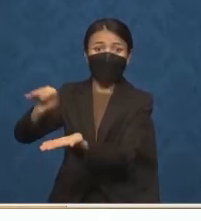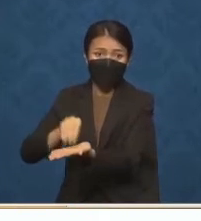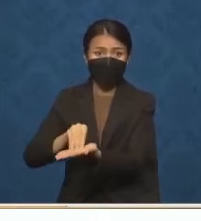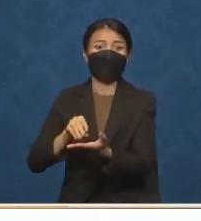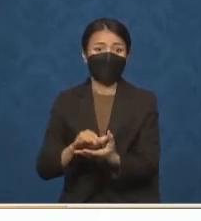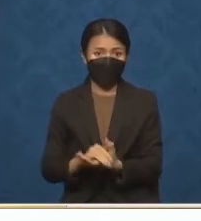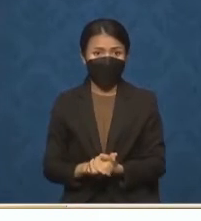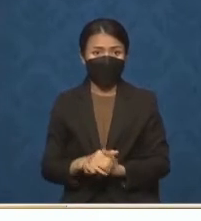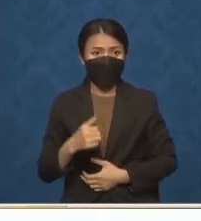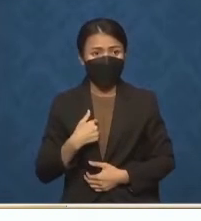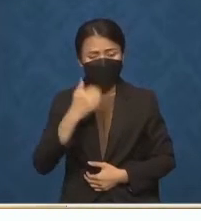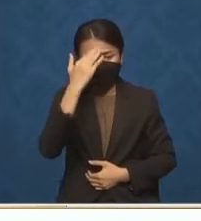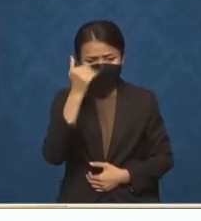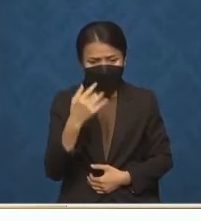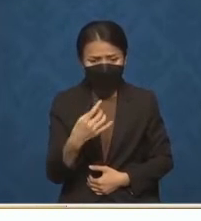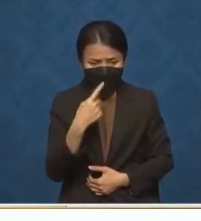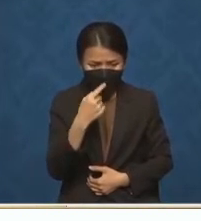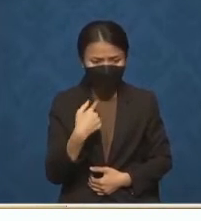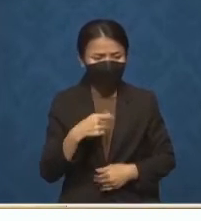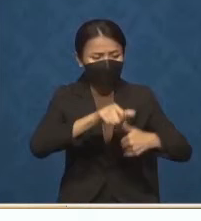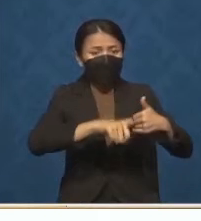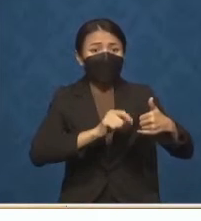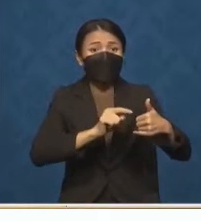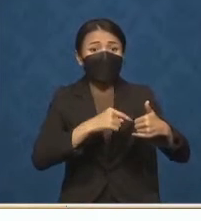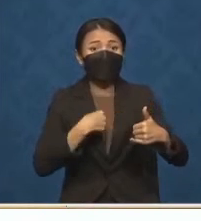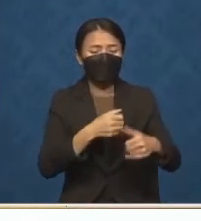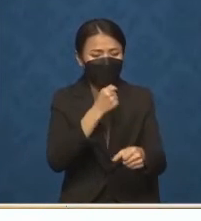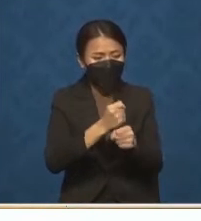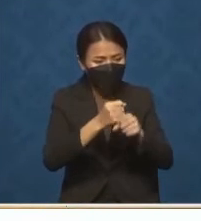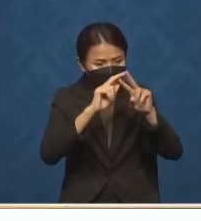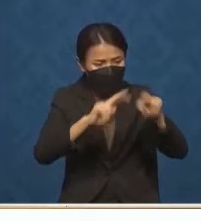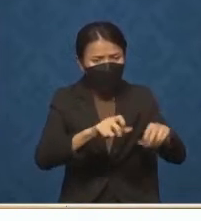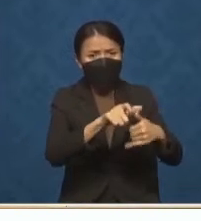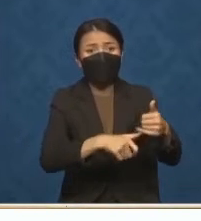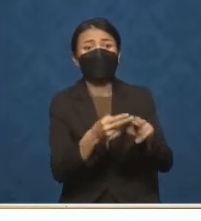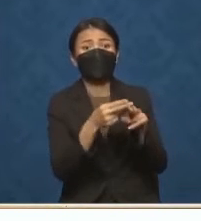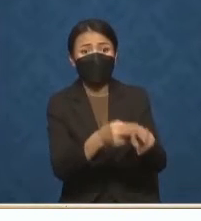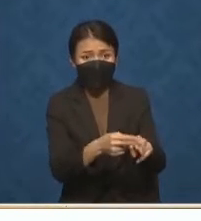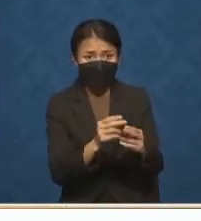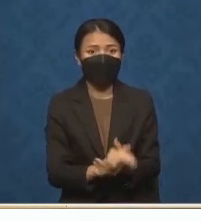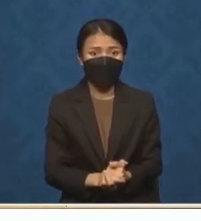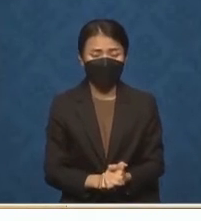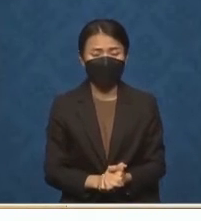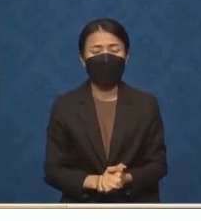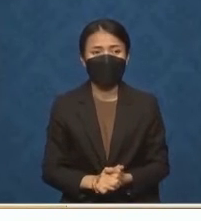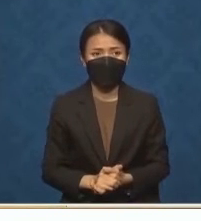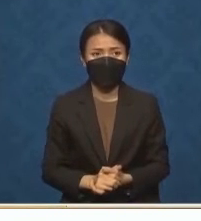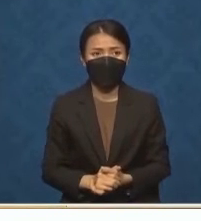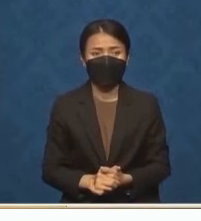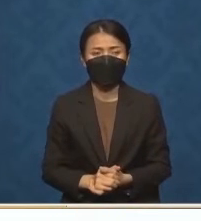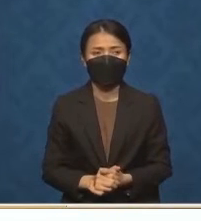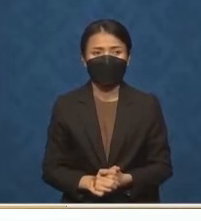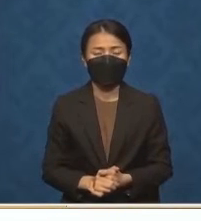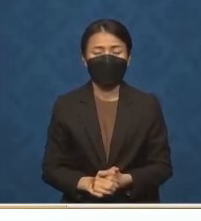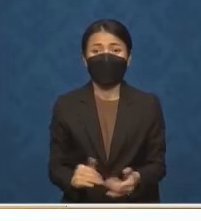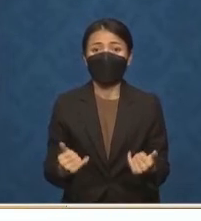อยู่ ทำลธรรมชาติ มจะไมเหลออะไรใหลูกหลนเราอยากจะเรีนธนculesแบบนี้ วา ปจ